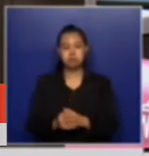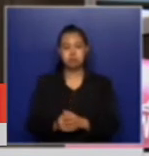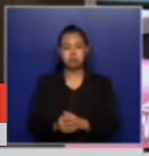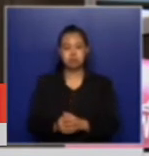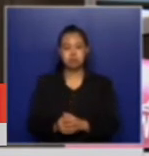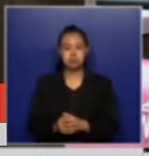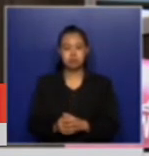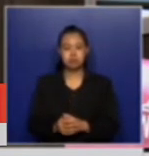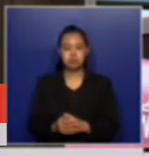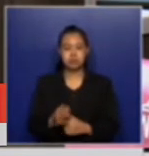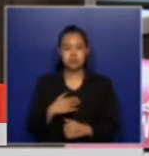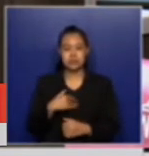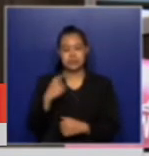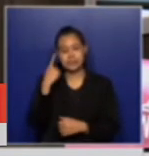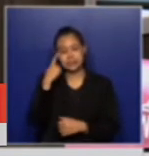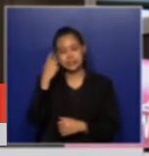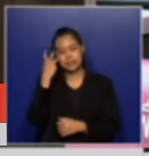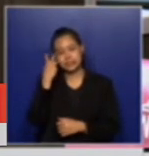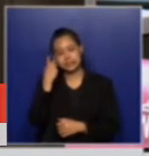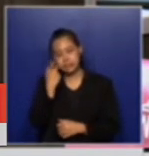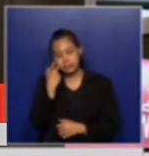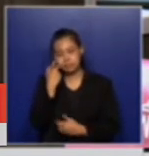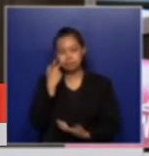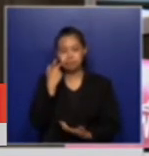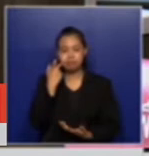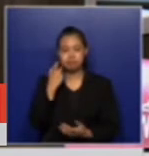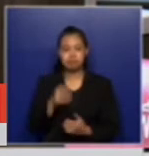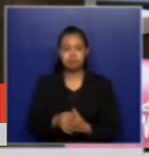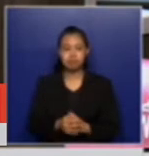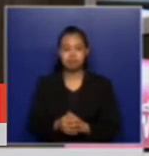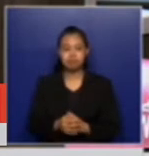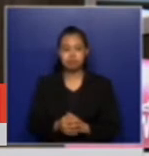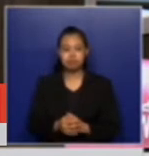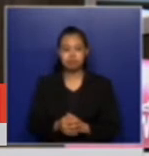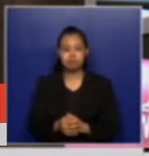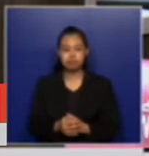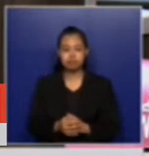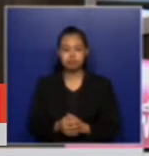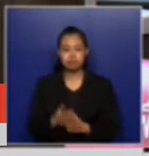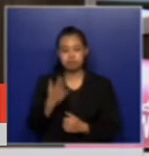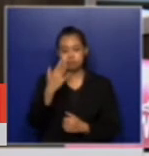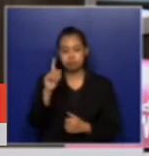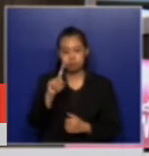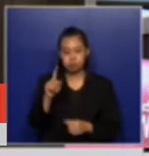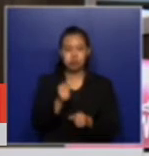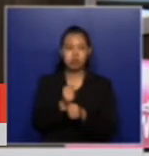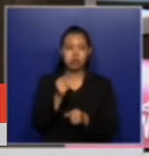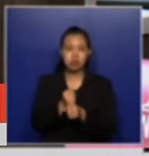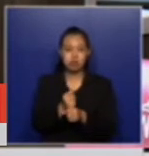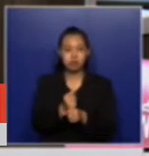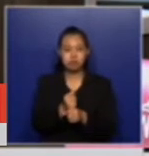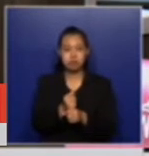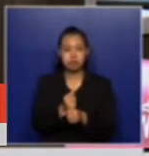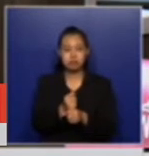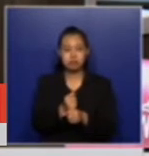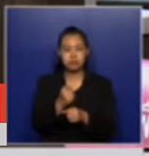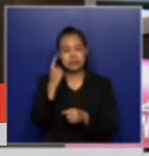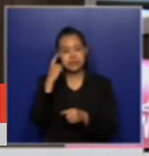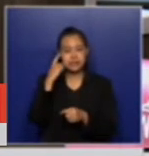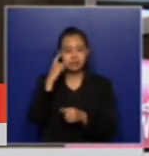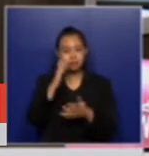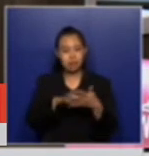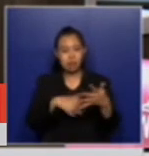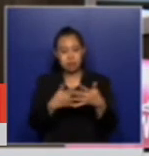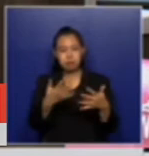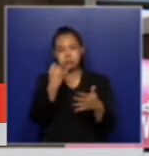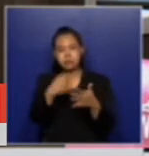สิ่งที่น่ากังวลนะฮะเพราะว่ามันอาจจะเกิดมาตรการผิดพลาดที่ผ่านมาของรัฐบาลก็